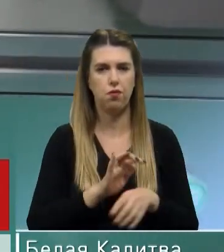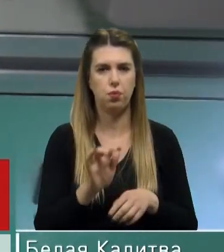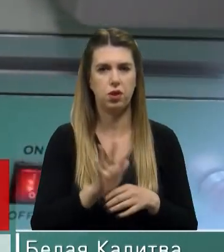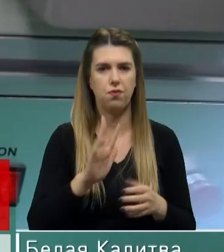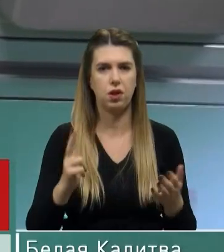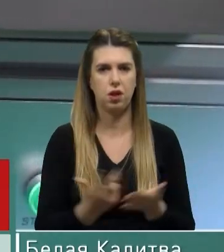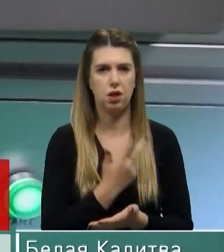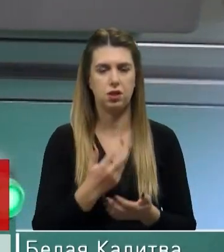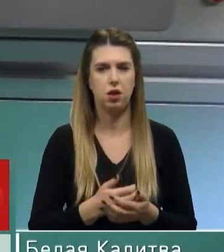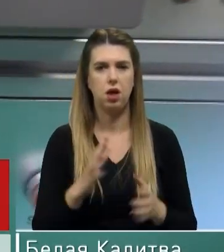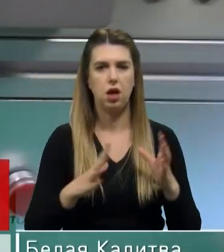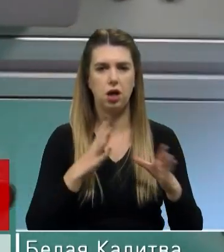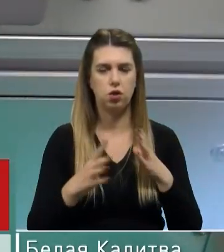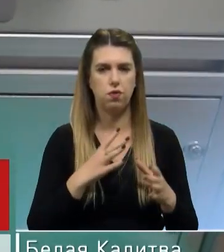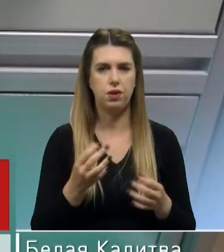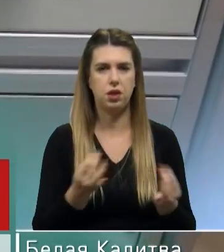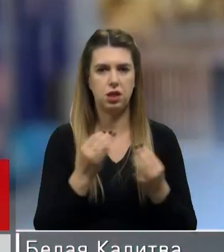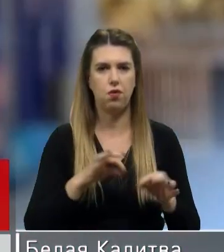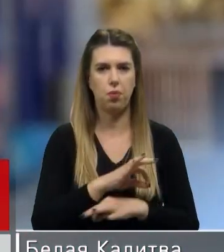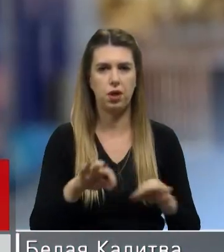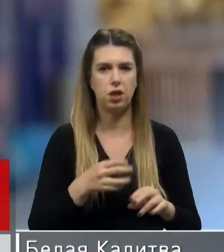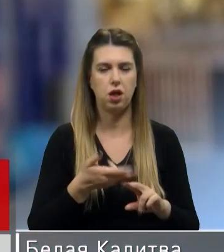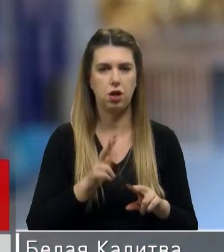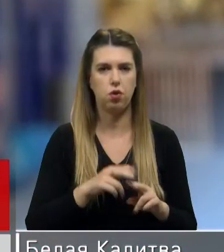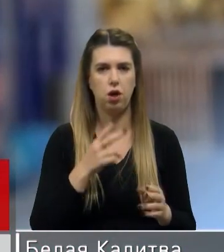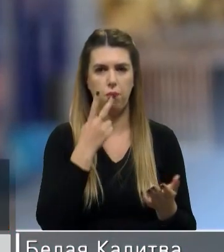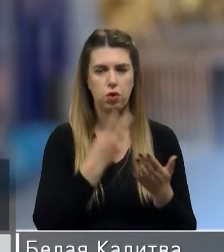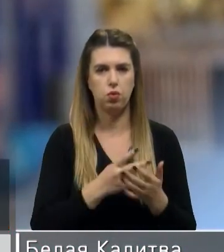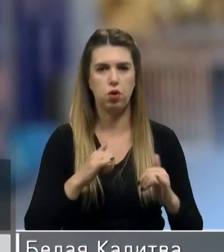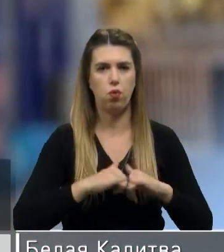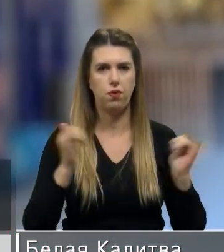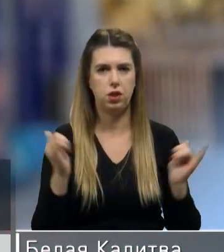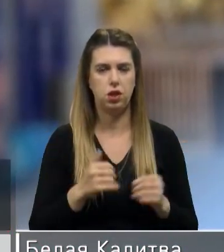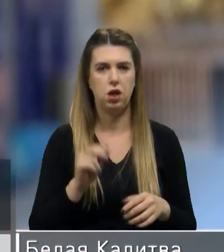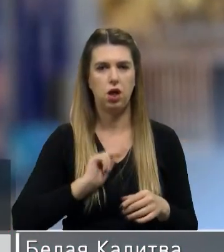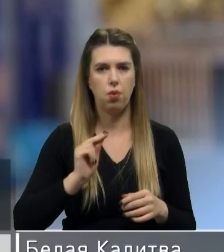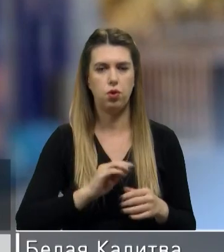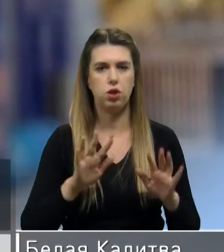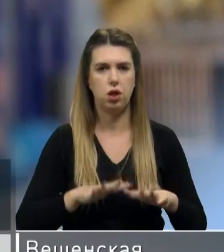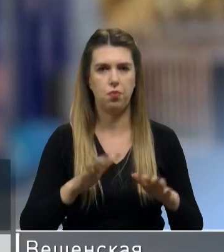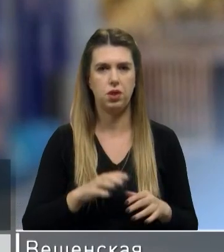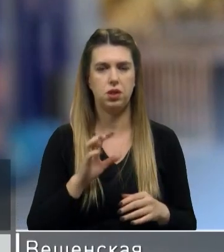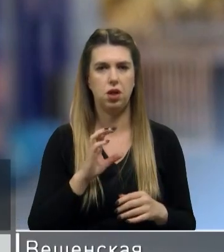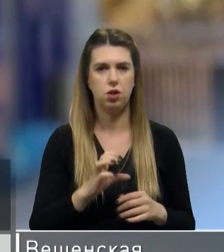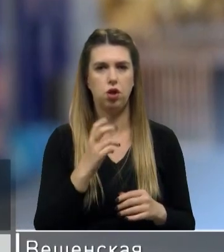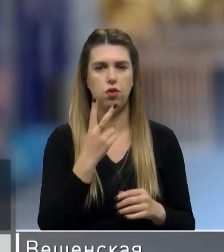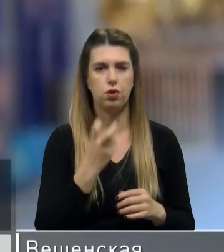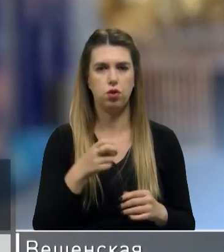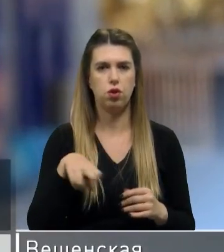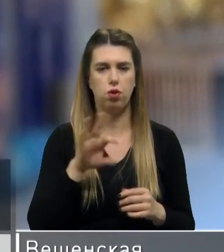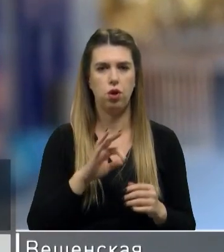в 3 раза. Готовится инициативный проект, который подразумевает увеличение рабочих мест с 200